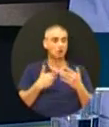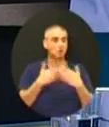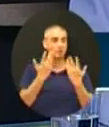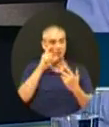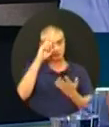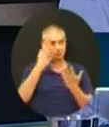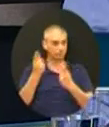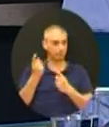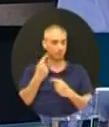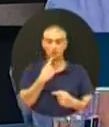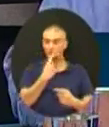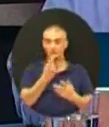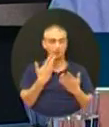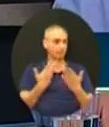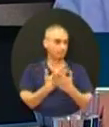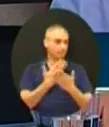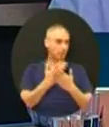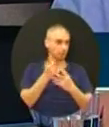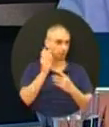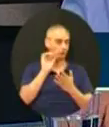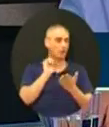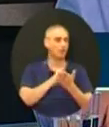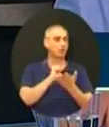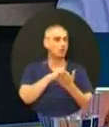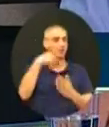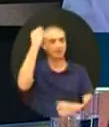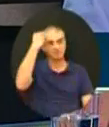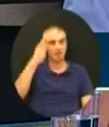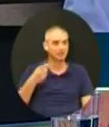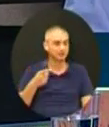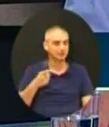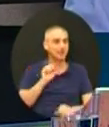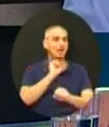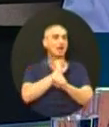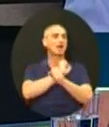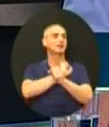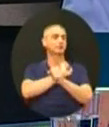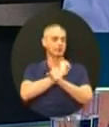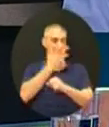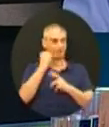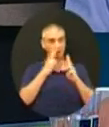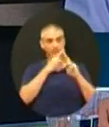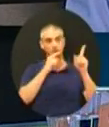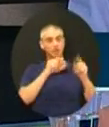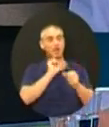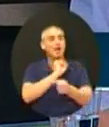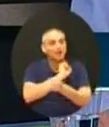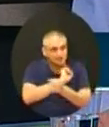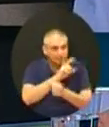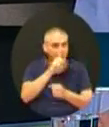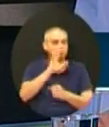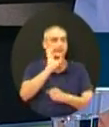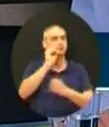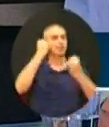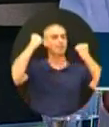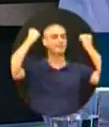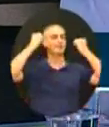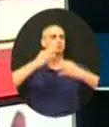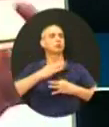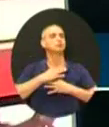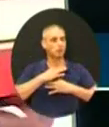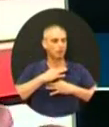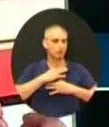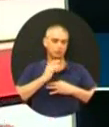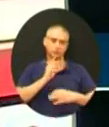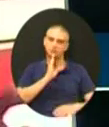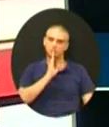אבו מאזן דואג לומר בכותרות של העיתונות הפלסטינית, האסירים לקראת הפגישה, האסירים הם סמלנו וגיבורנו.